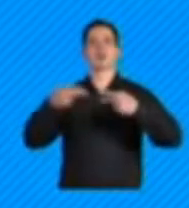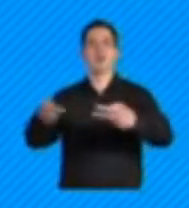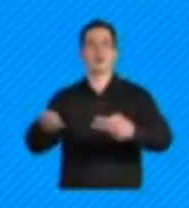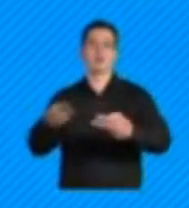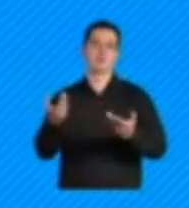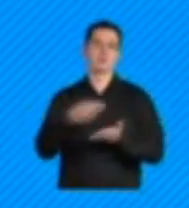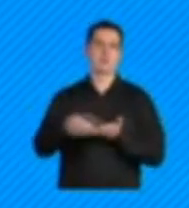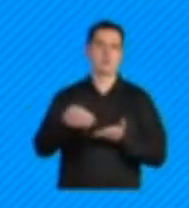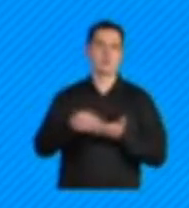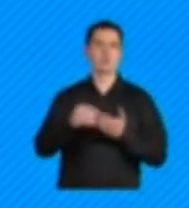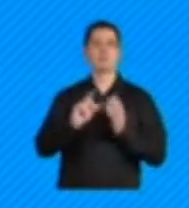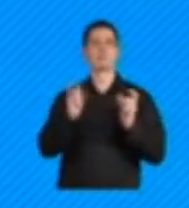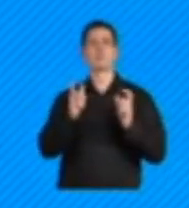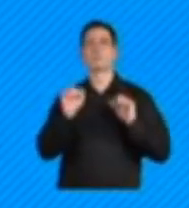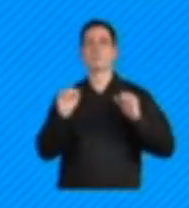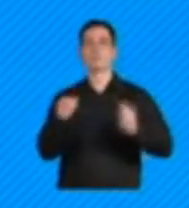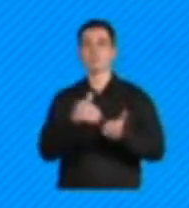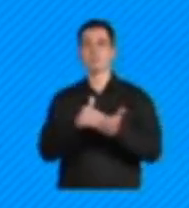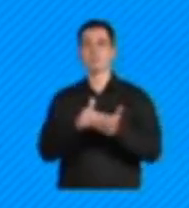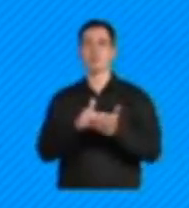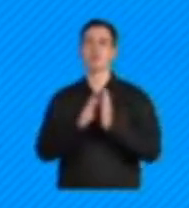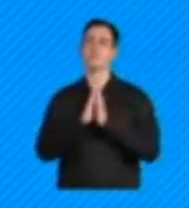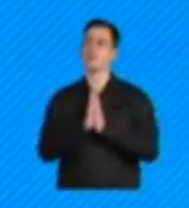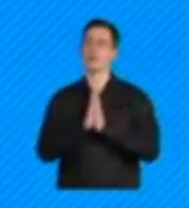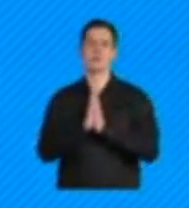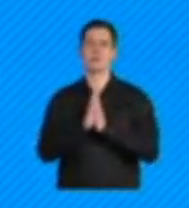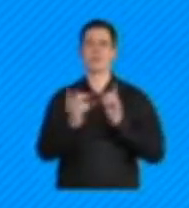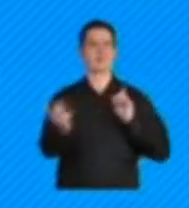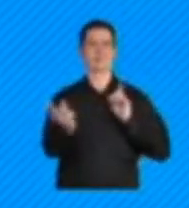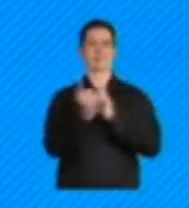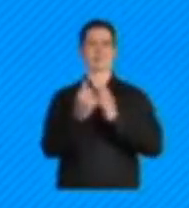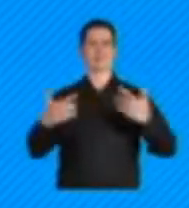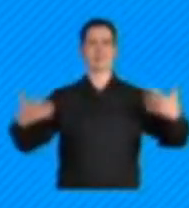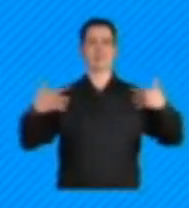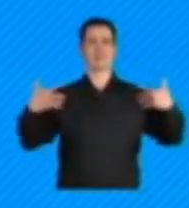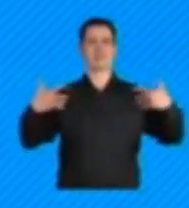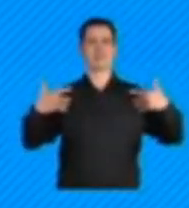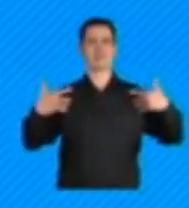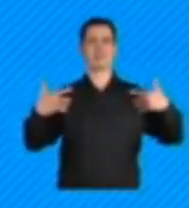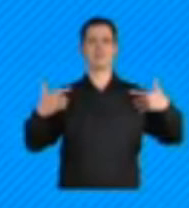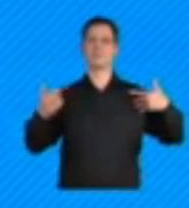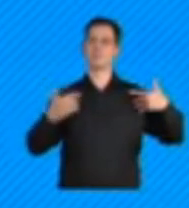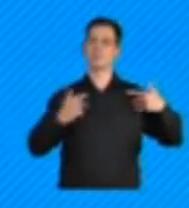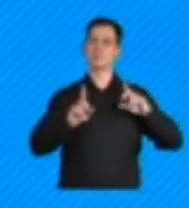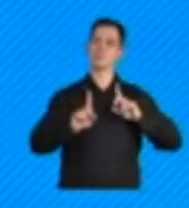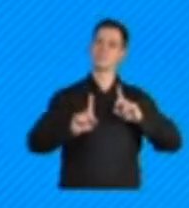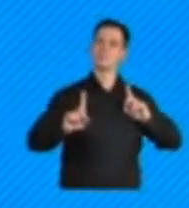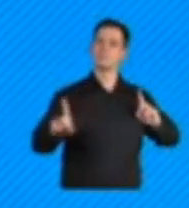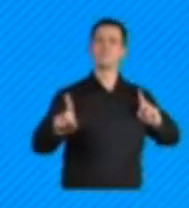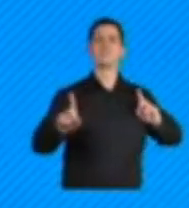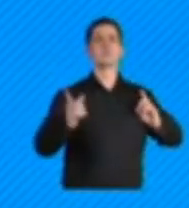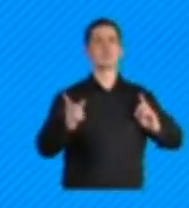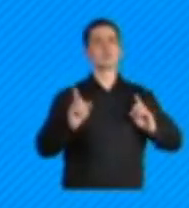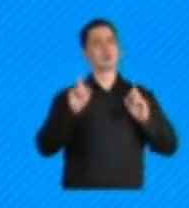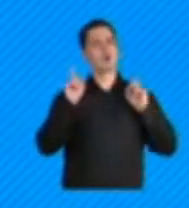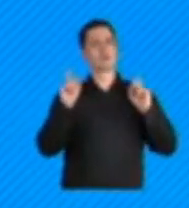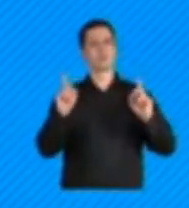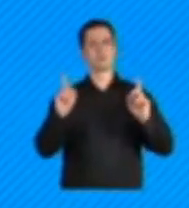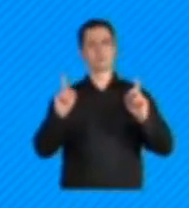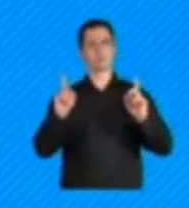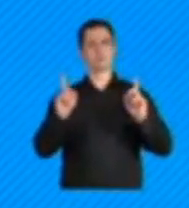innych artykułów bieżącej potrzeby, to w sposób absolutnie zachowujący względy sanitarne